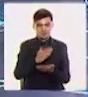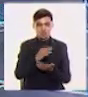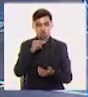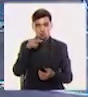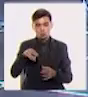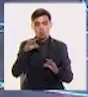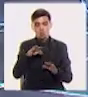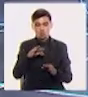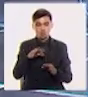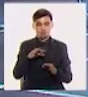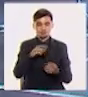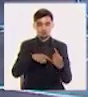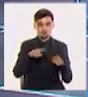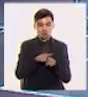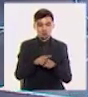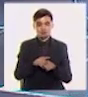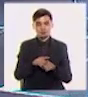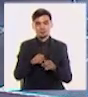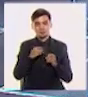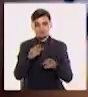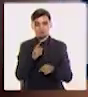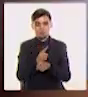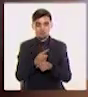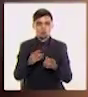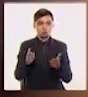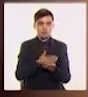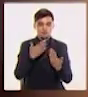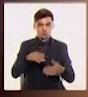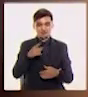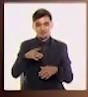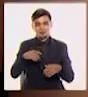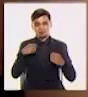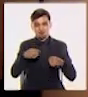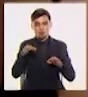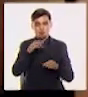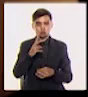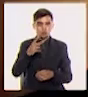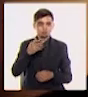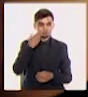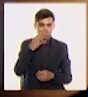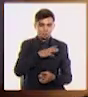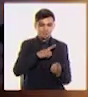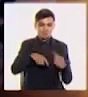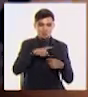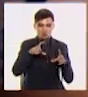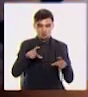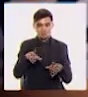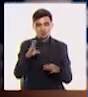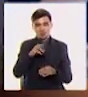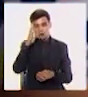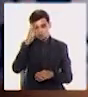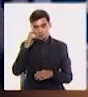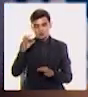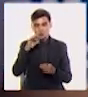байланысты қызмет түрлері бойынша шектеулер алынып тасталған. Енді сауда саласында еңбек етіп жүрген кәсіпкерлер де мемлекеттік қолдау